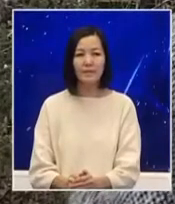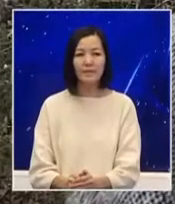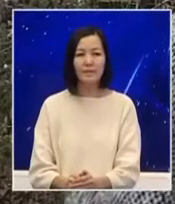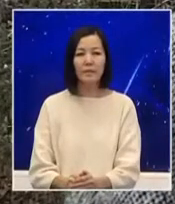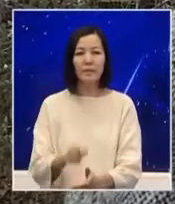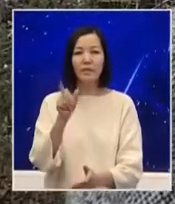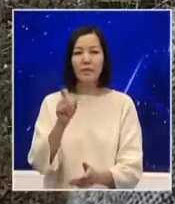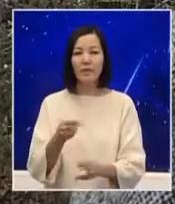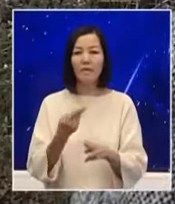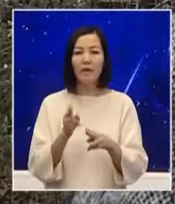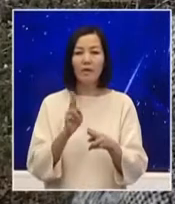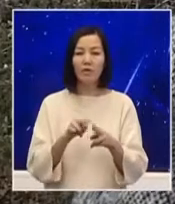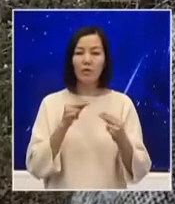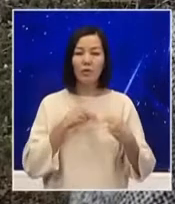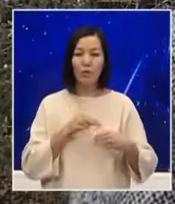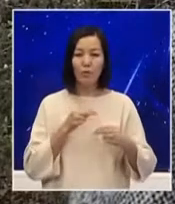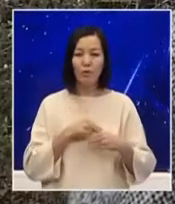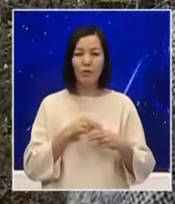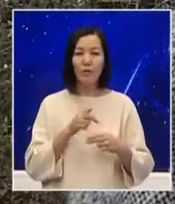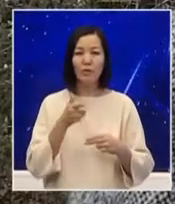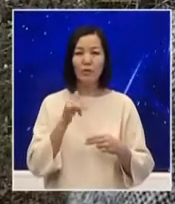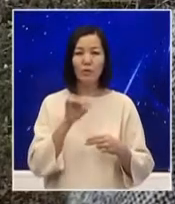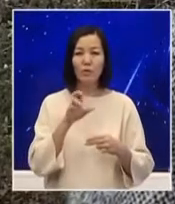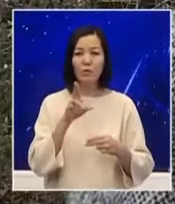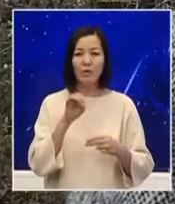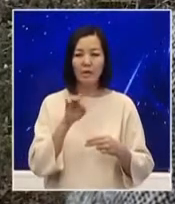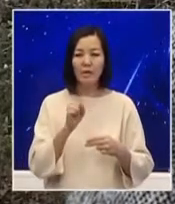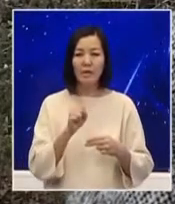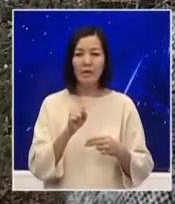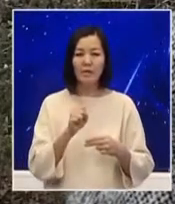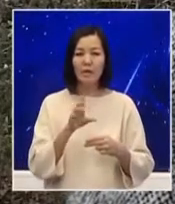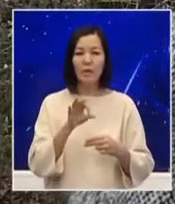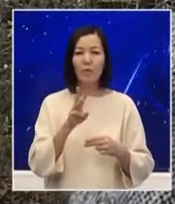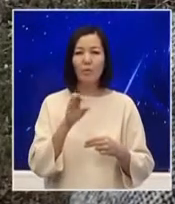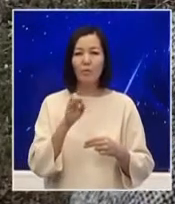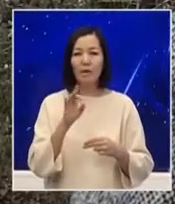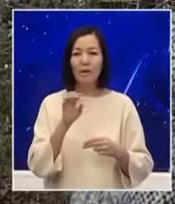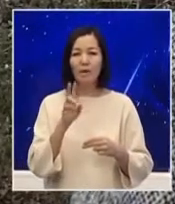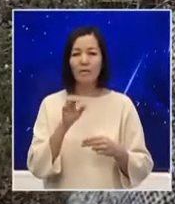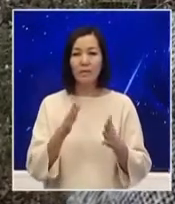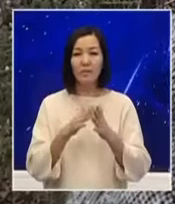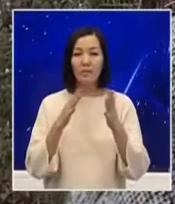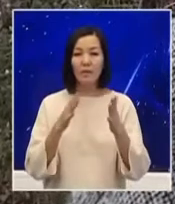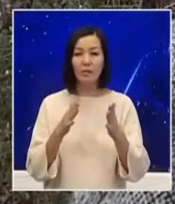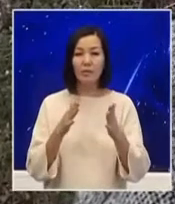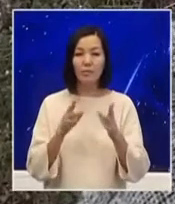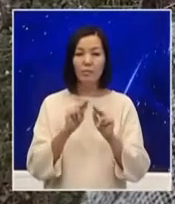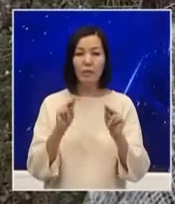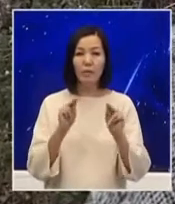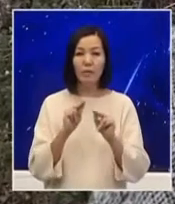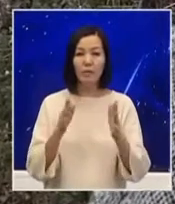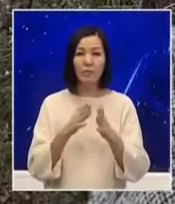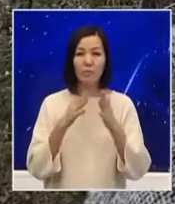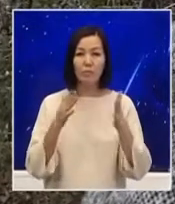Человек, который работал с Гульшарой Омаровной, о ней. Гульшара Омаровна – это человек с большой буквы, а педагог еще с